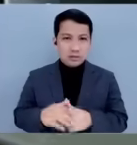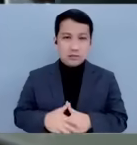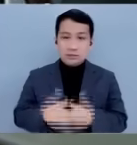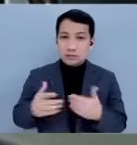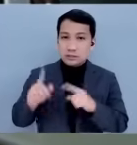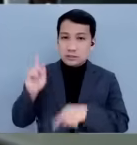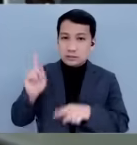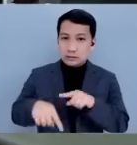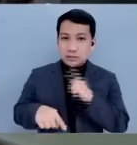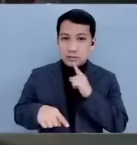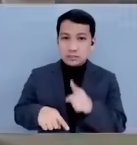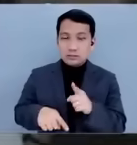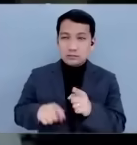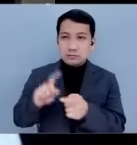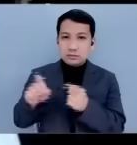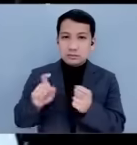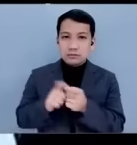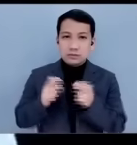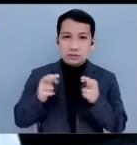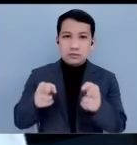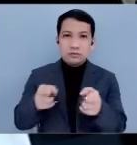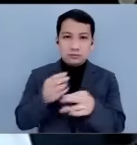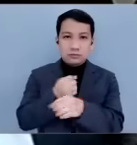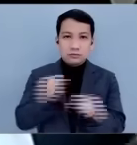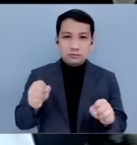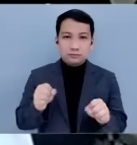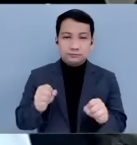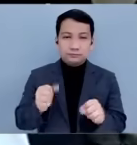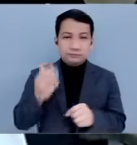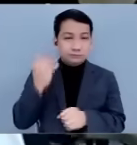garantiya ng road safety. It would be